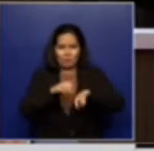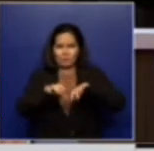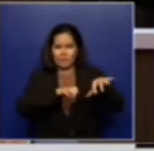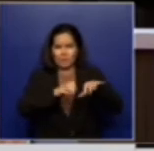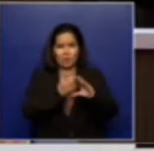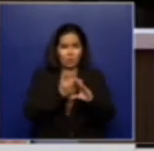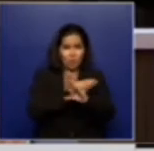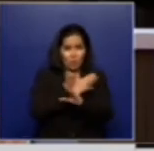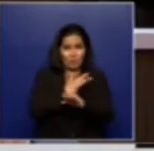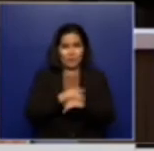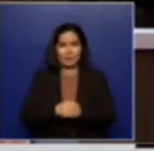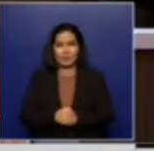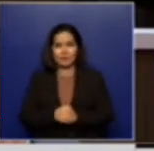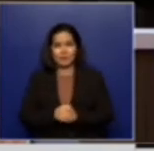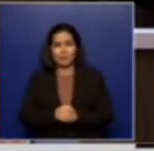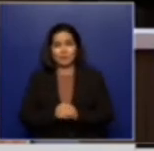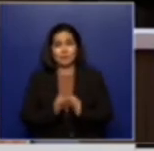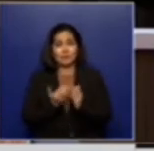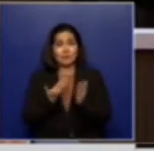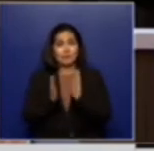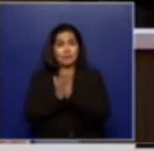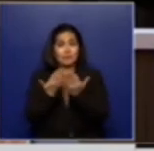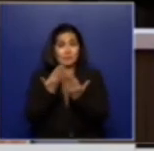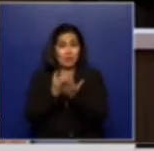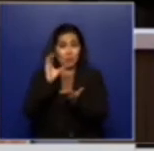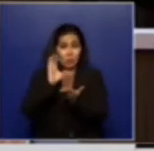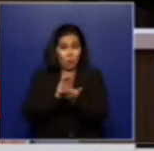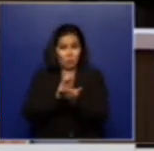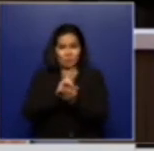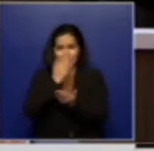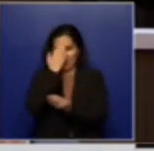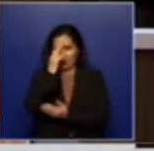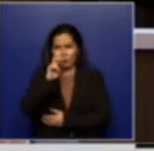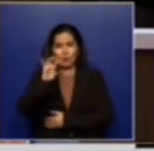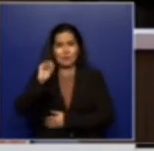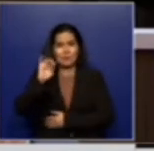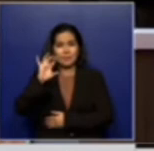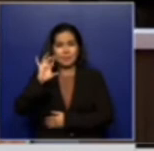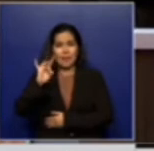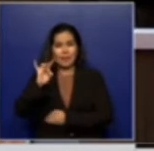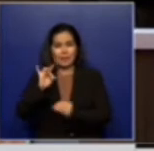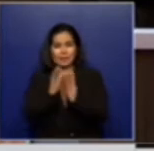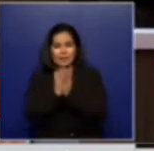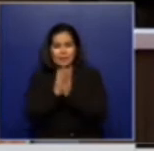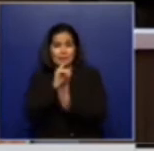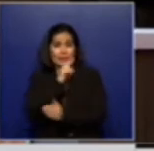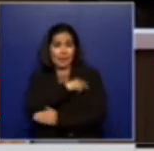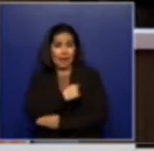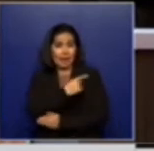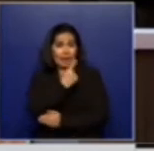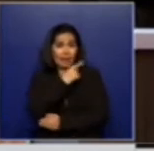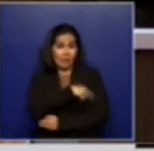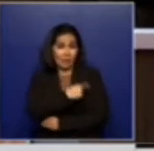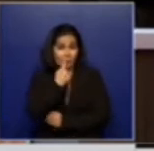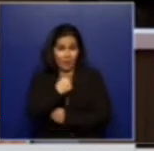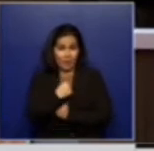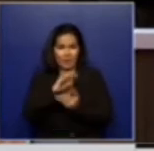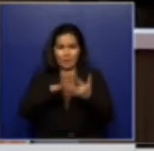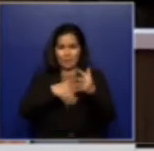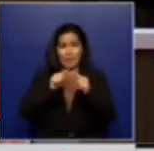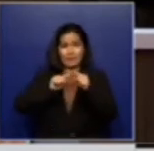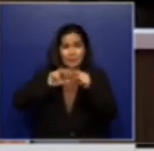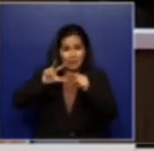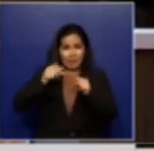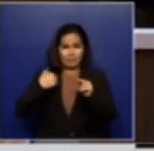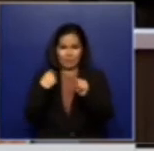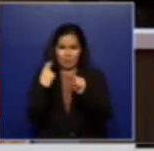มีกันและแก้ไขปัญหายาเสพติดไว้อย่างชัดเจนทั้งยังพูดถึงการเฝ้าระวังการแพร่ระบาดของยาเสพติดด้วยเมื่อดูรายละเอียดของแผนงานบูรณาการรัฐบาลกับทุ่มเทงบประมาณเน้นหนักไปที่การรหัสปรามค่ะจันทร์ประธานซึ่งมันเป็นการแก้ปัญหาที่ปลายเหตุในเอกสารเล่มขาวคาดแดงเล่มที่9หน้า 248แผนงานข้อที่ 3ประกอบด้วย 3